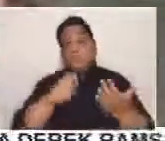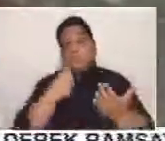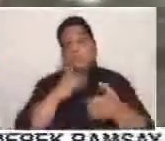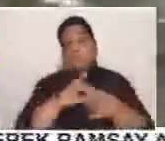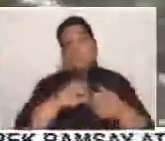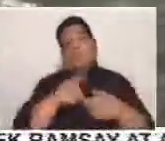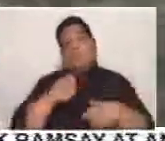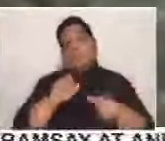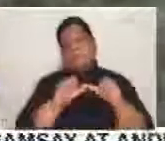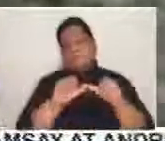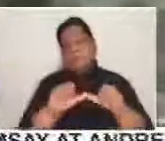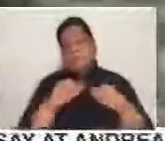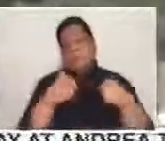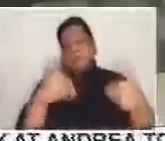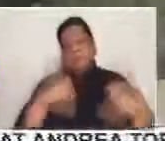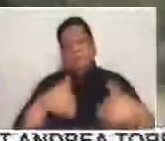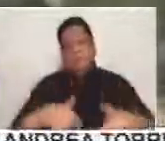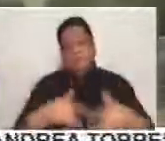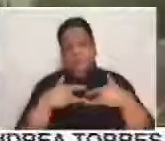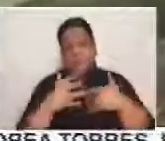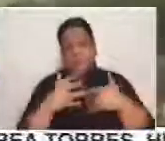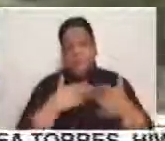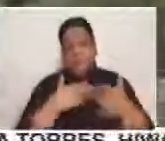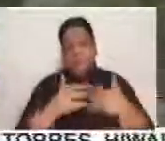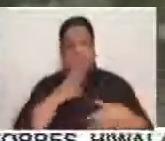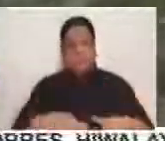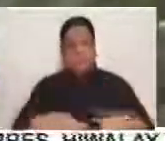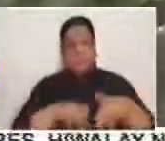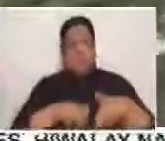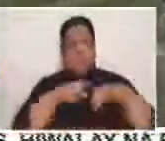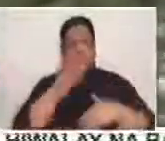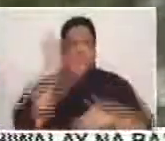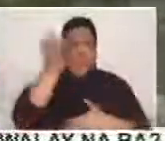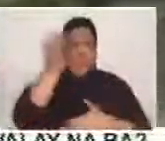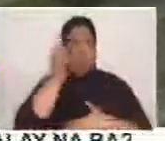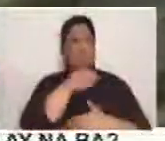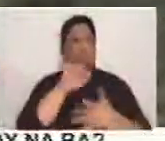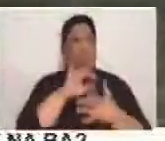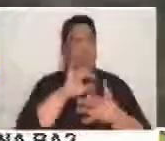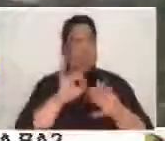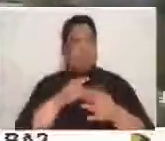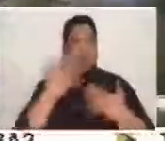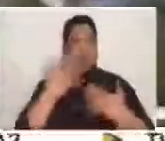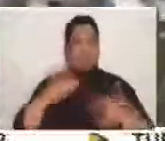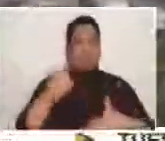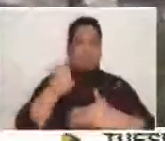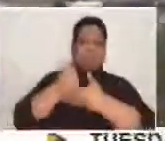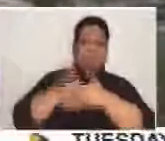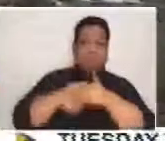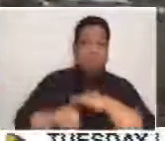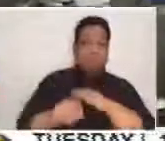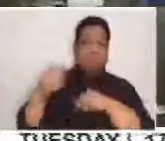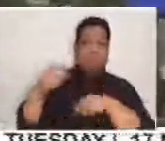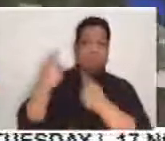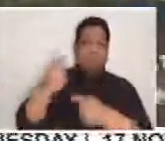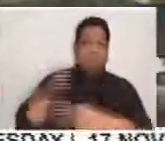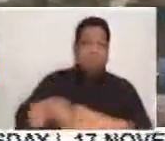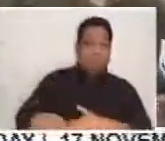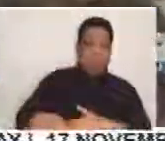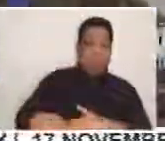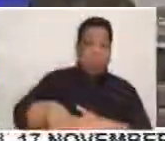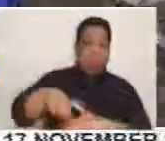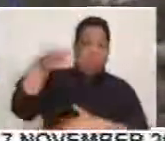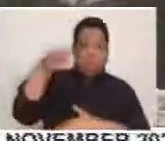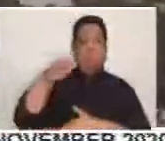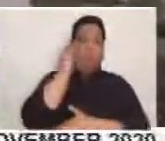sa pinakahuling tala ng Office of Civil Defense na nasa 21 bayan ang binaha sa Cagayan at 22